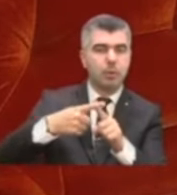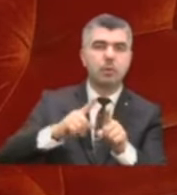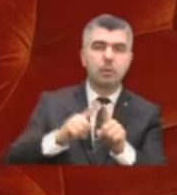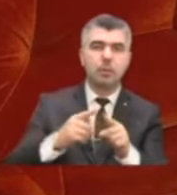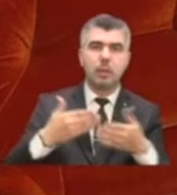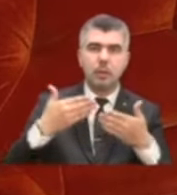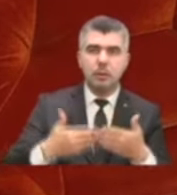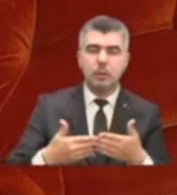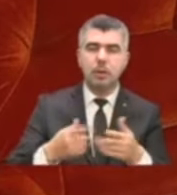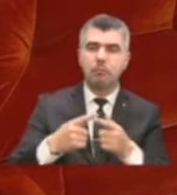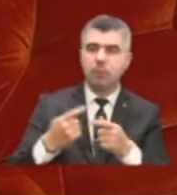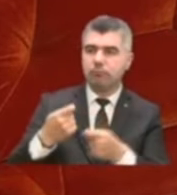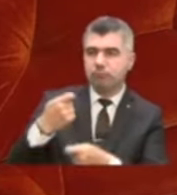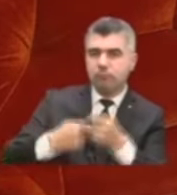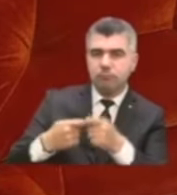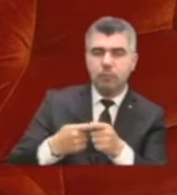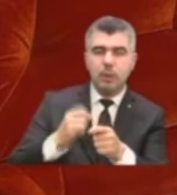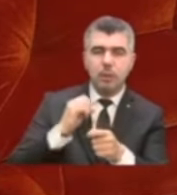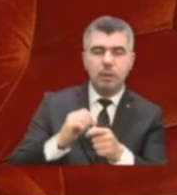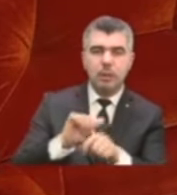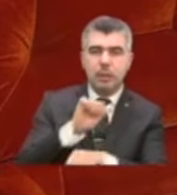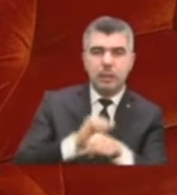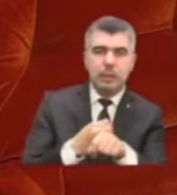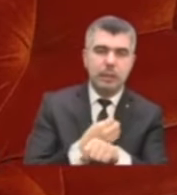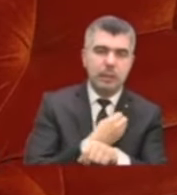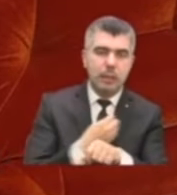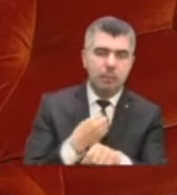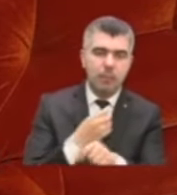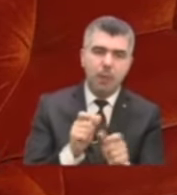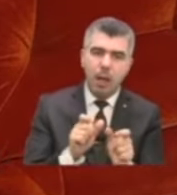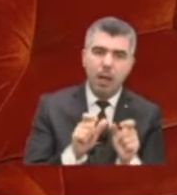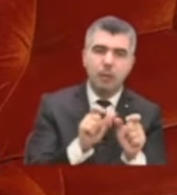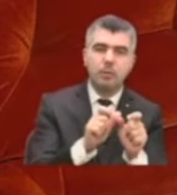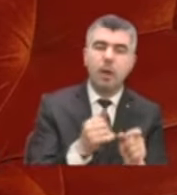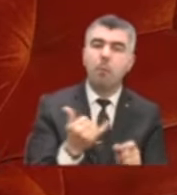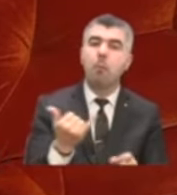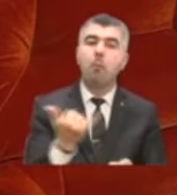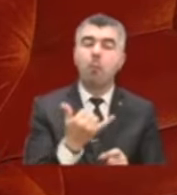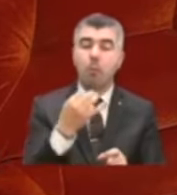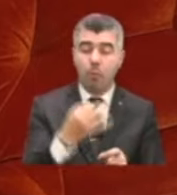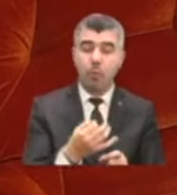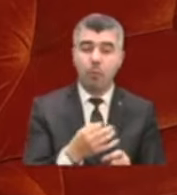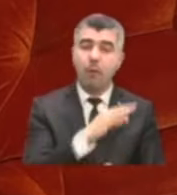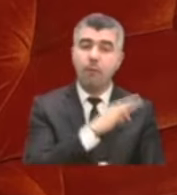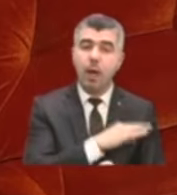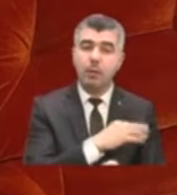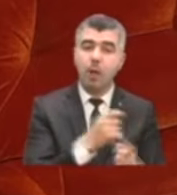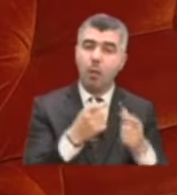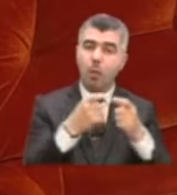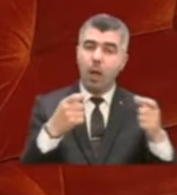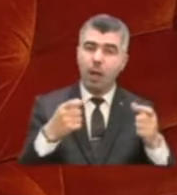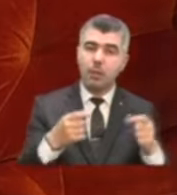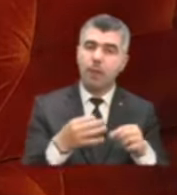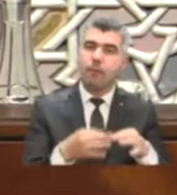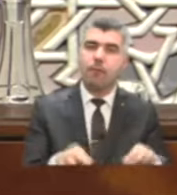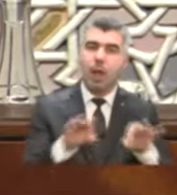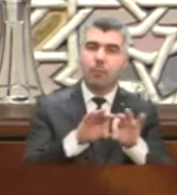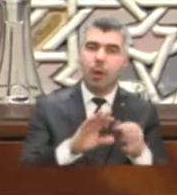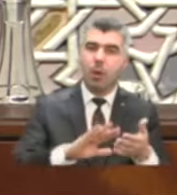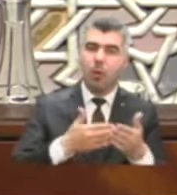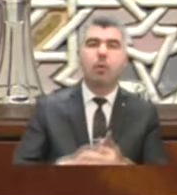تنتكلموا على هذا اقتصاد الرعاية، وخاصة الربط ديالو بمنظومة الحماية الاجتماعية باش تكون استفادة أوسع لجميع الأسر.